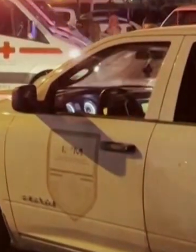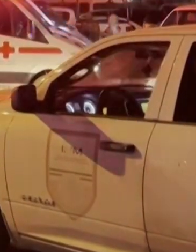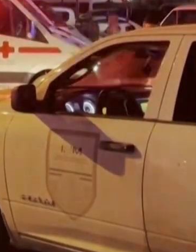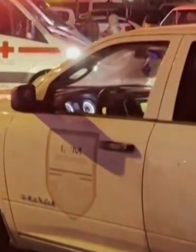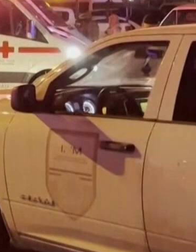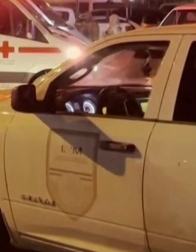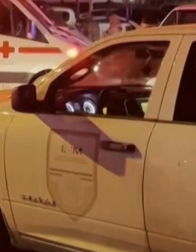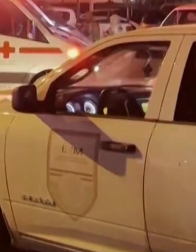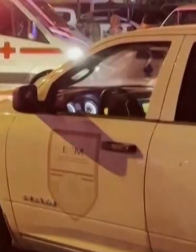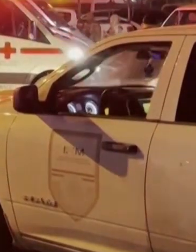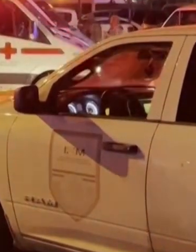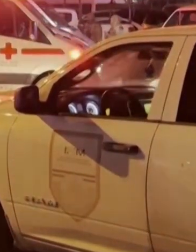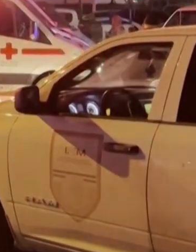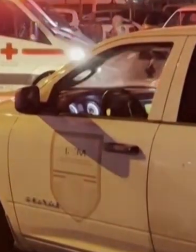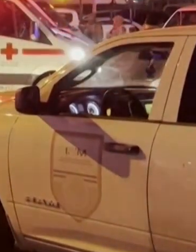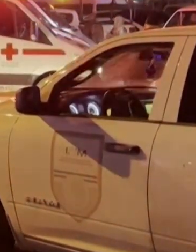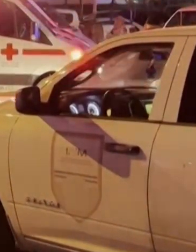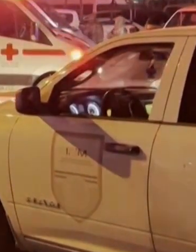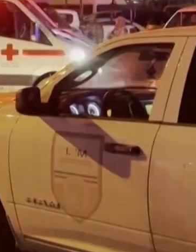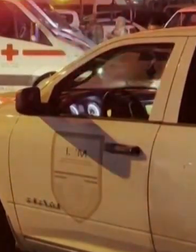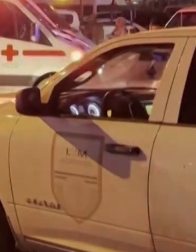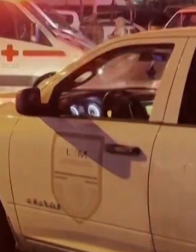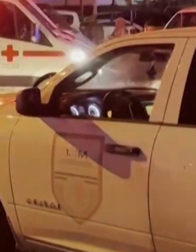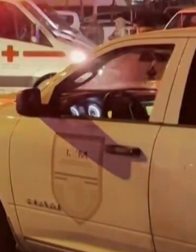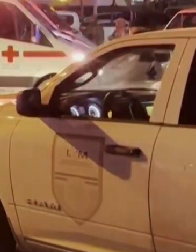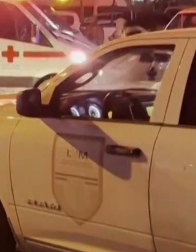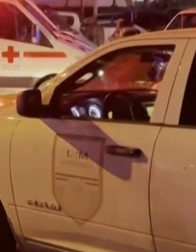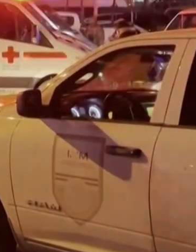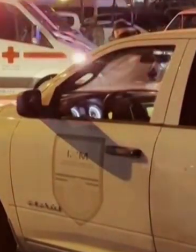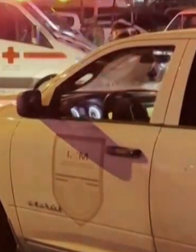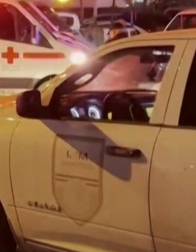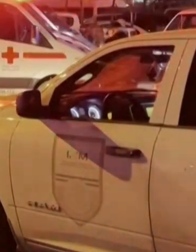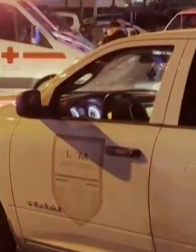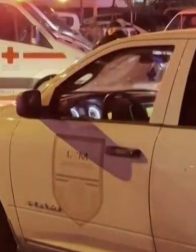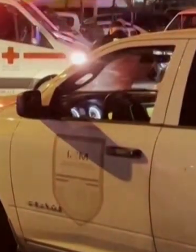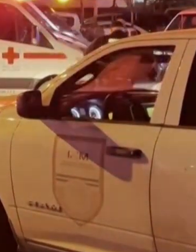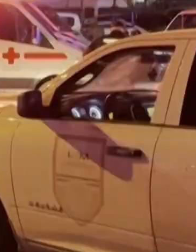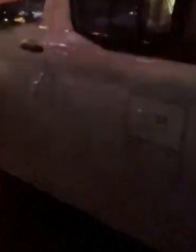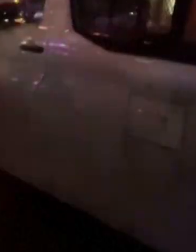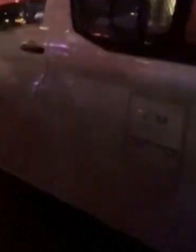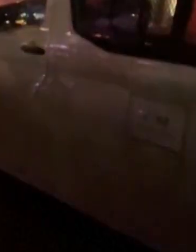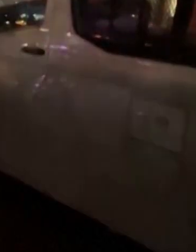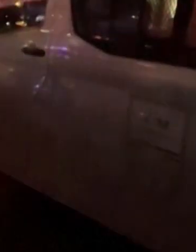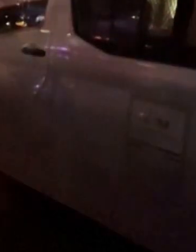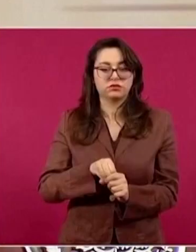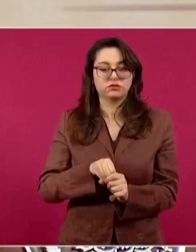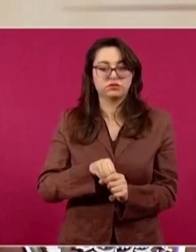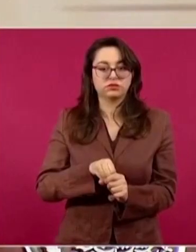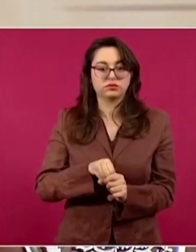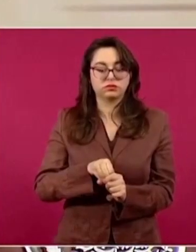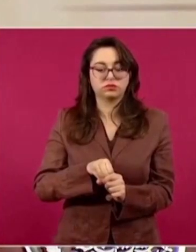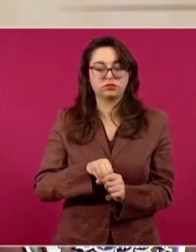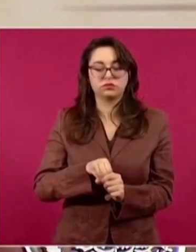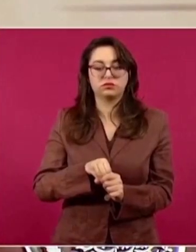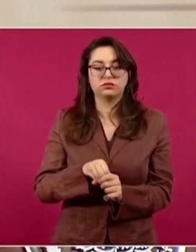này tuy nhiên ông hy vọng Văn phòng Tổng chưởng Lý sẽ nhanh chóng kết thúc cuộc điều tra để xác định những người phải chịu trách nhiệm cho vụ việc